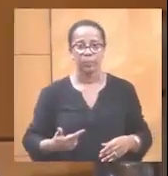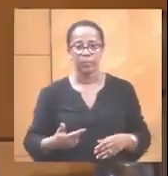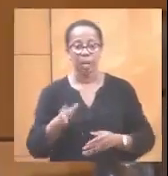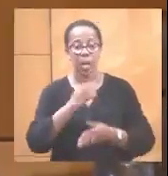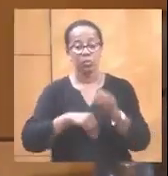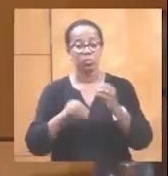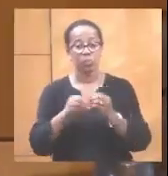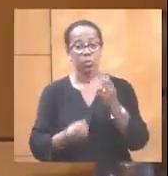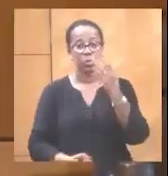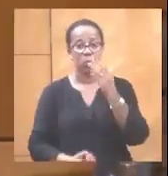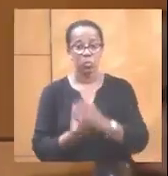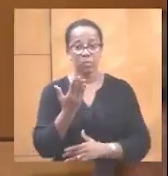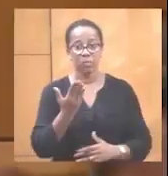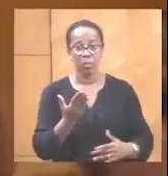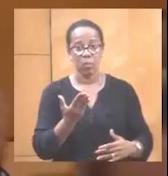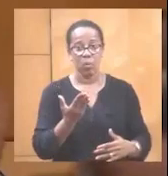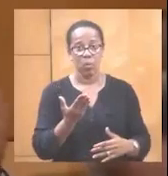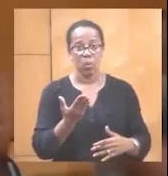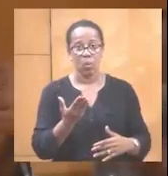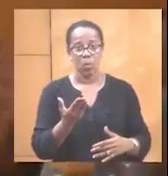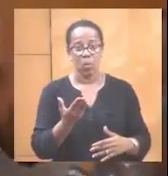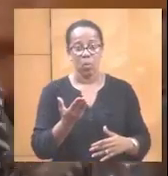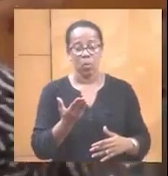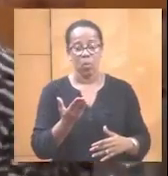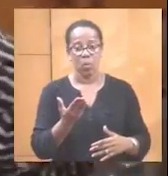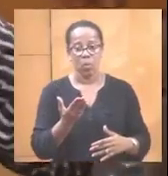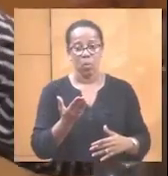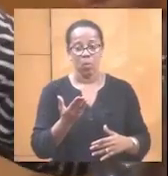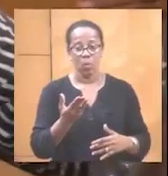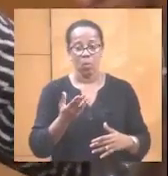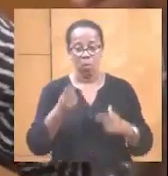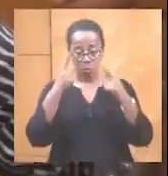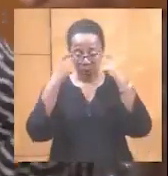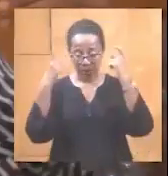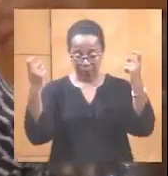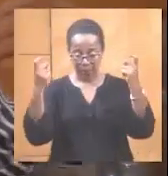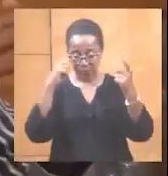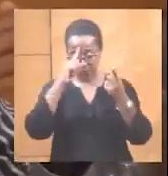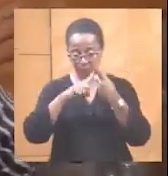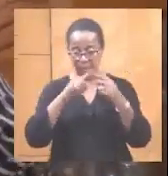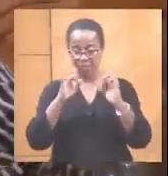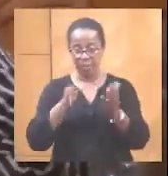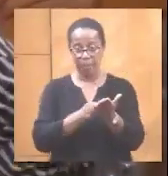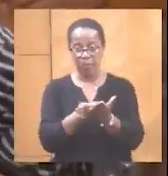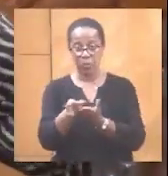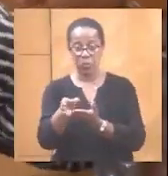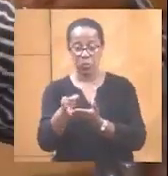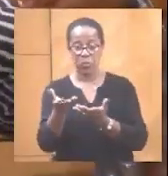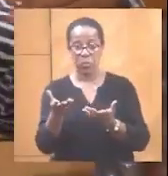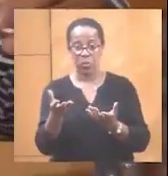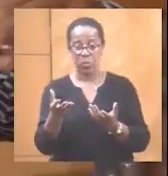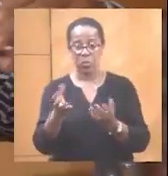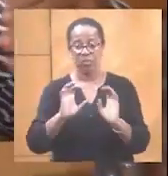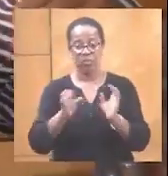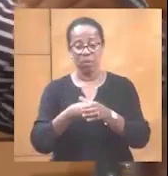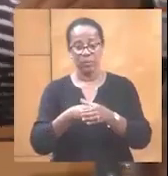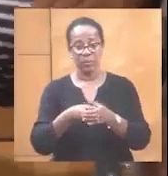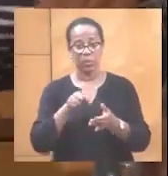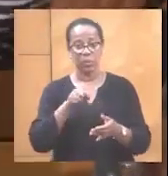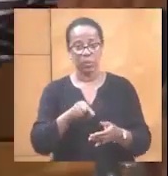un nouveau concept qui est le parcours. La formation, c'est un parcours de